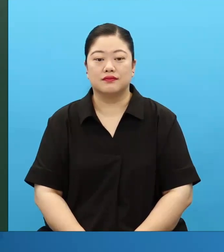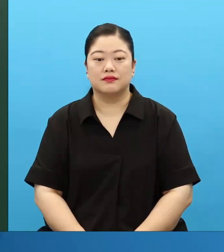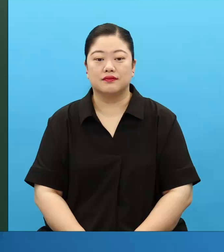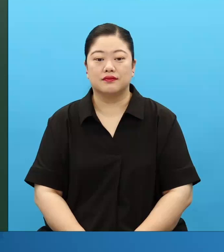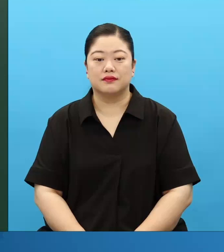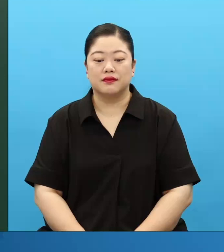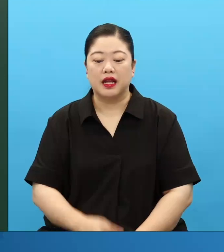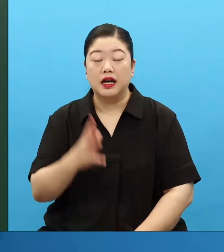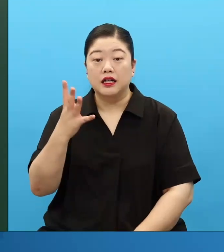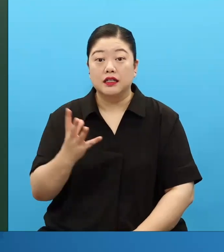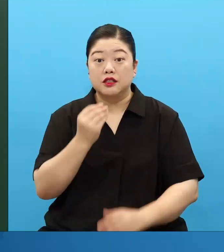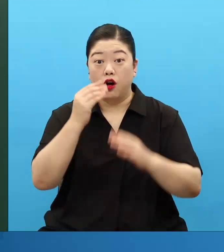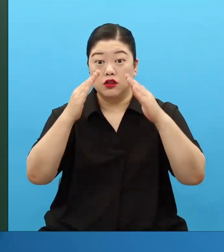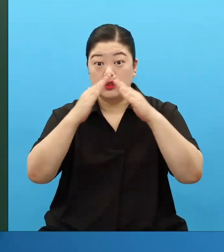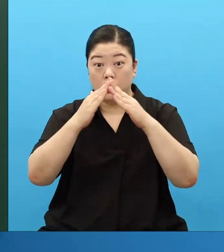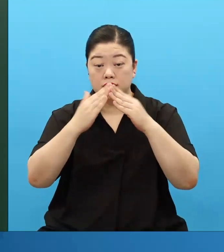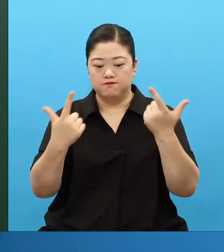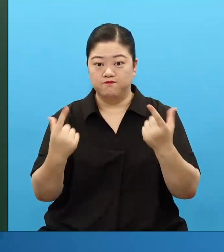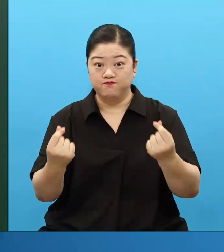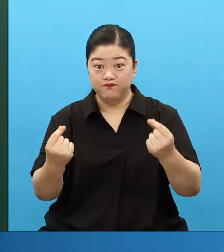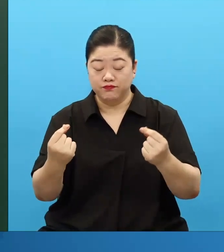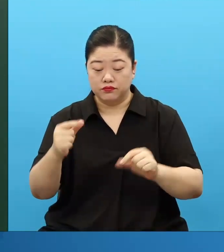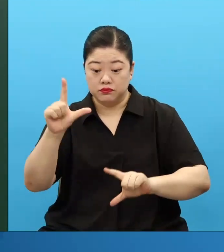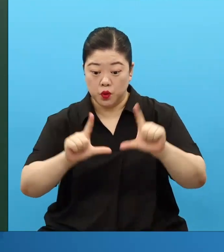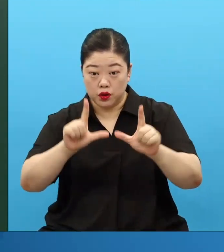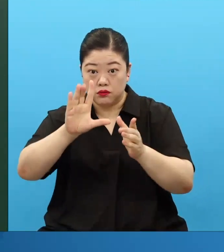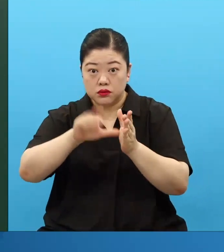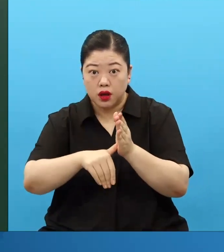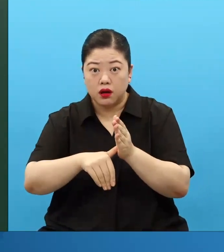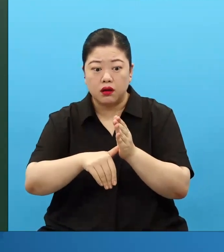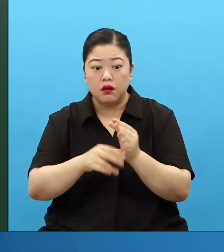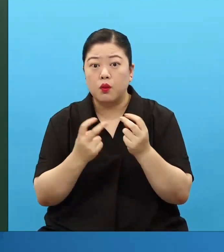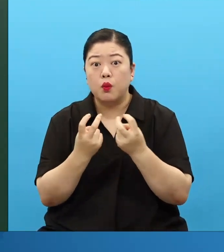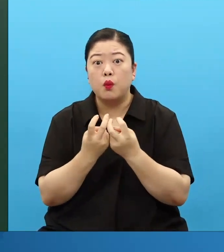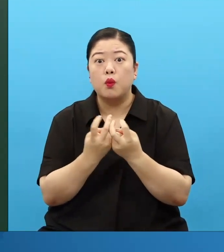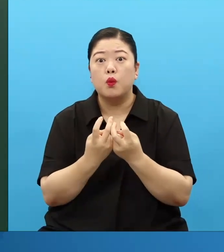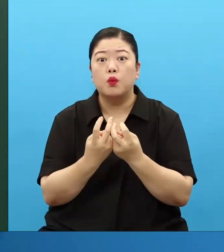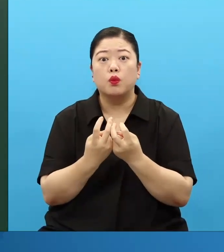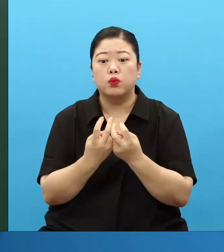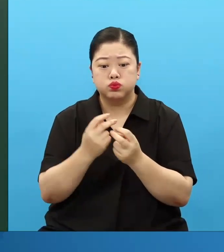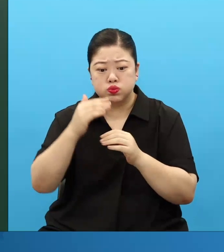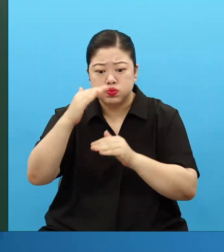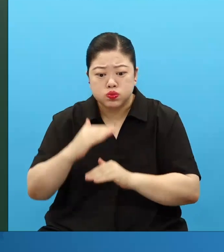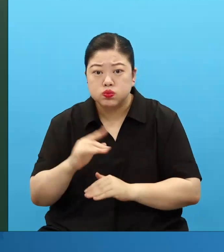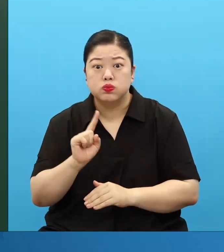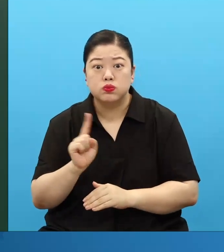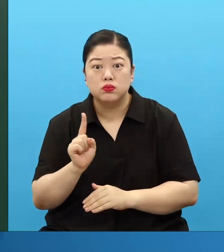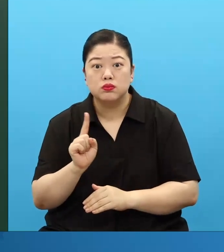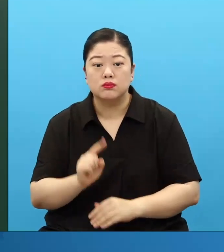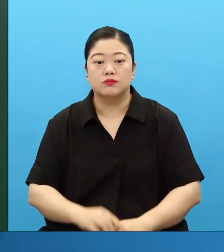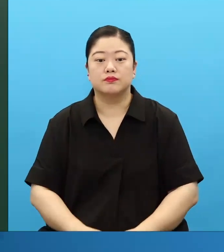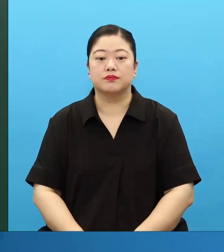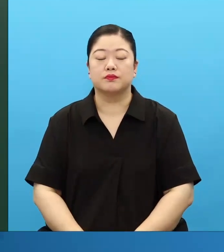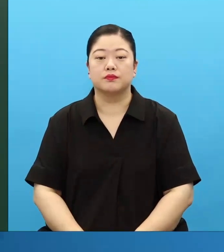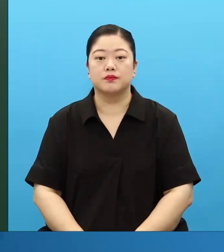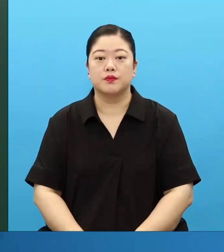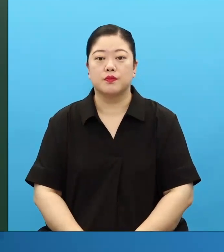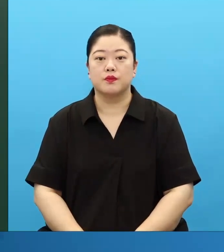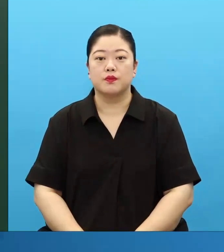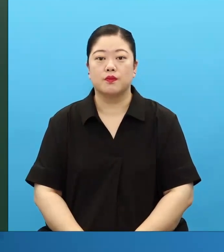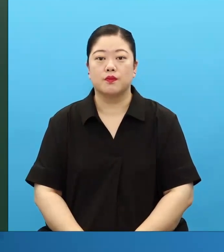가장 먼저 영적인 힘이 생겨요. Holding to the gospel 24 hours a day, then the first thing you gain spiritual power. 이때부터